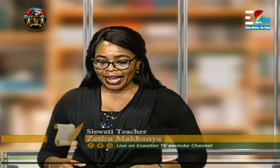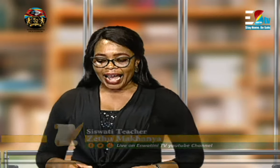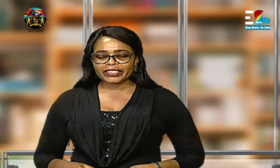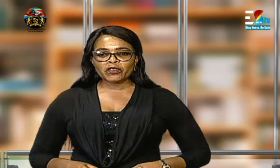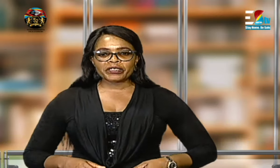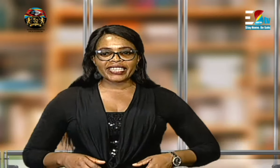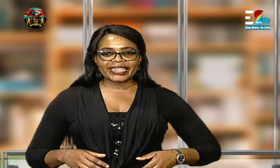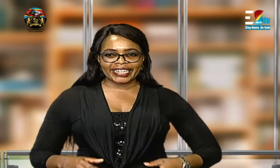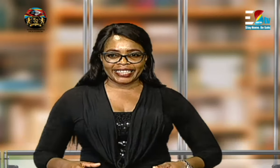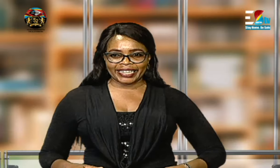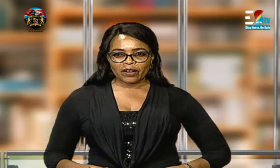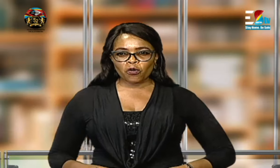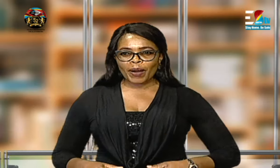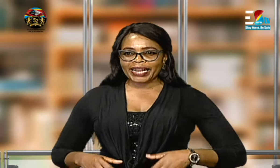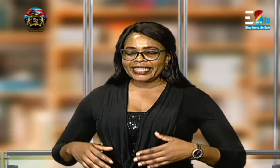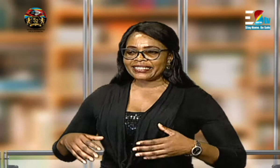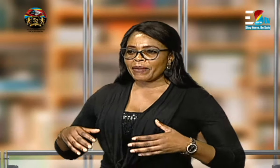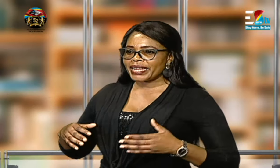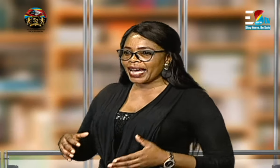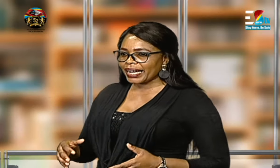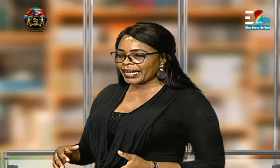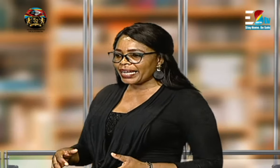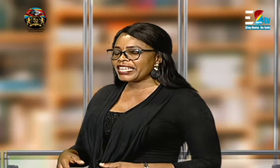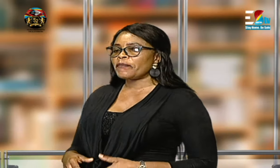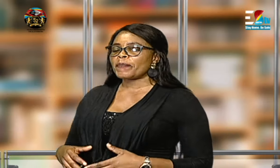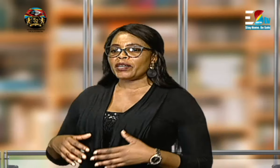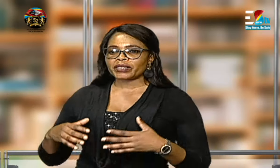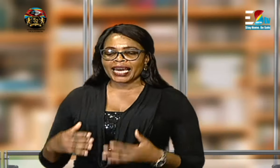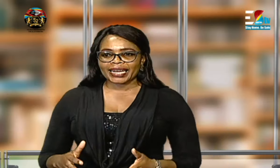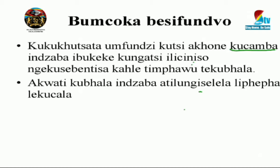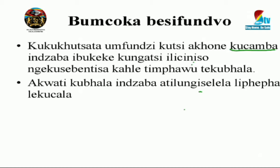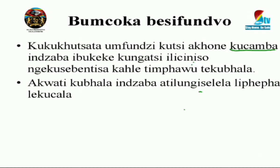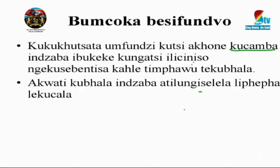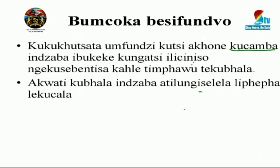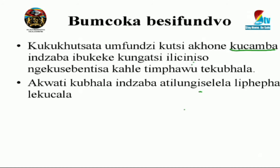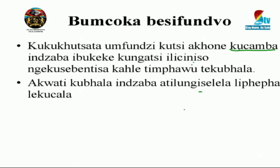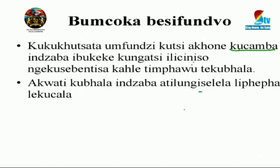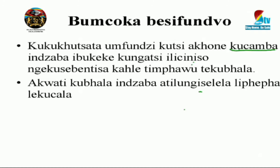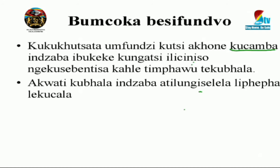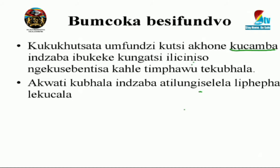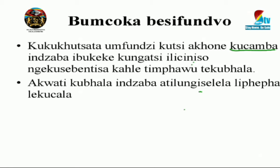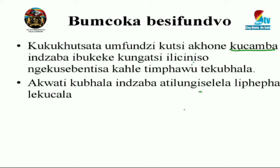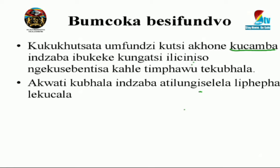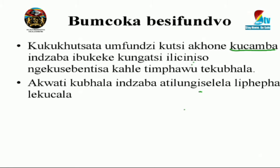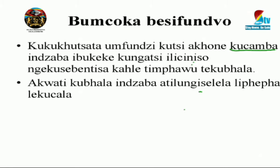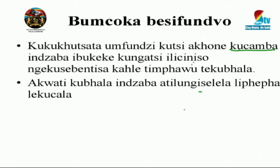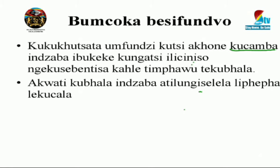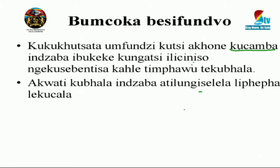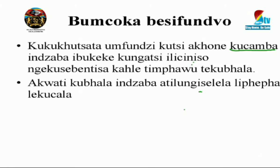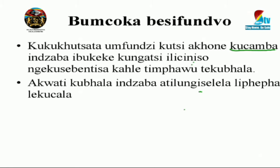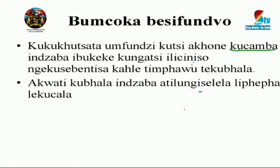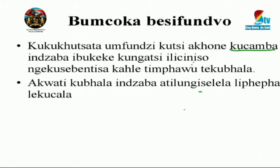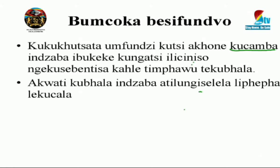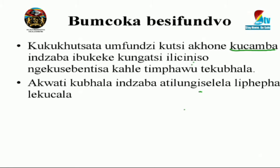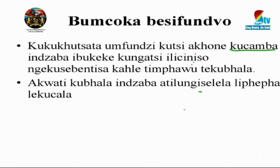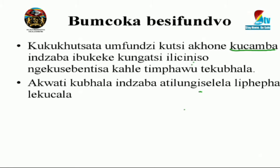ukubhala, atilungiselele kubhala indzaba yakhe yeliphepha lokucala lekuphela kweminyaka. Okay,